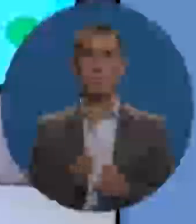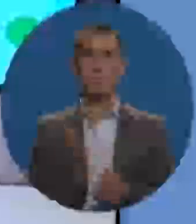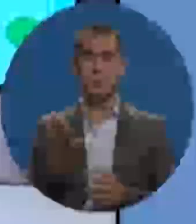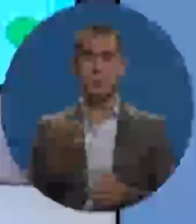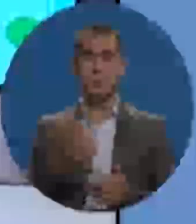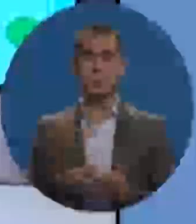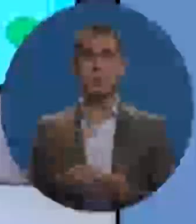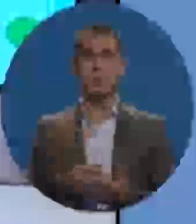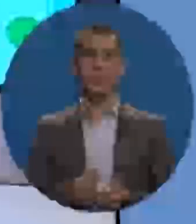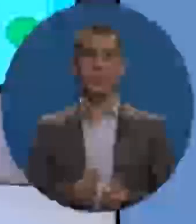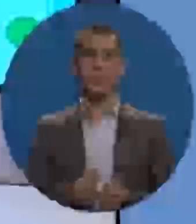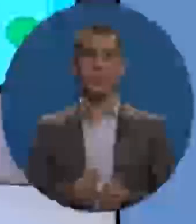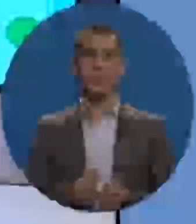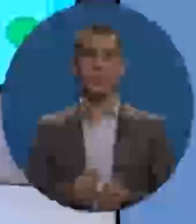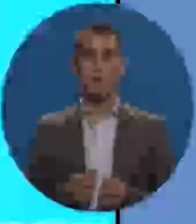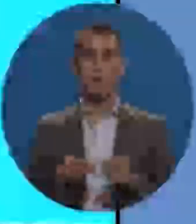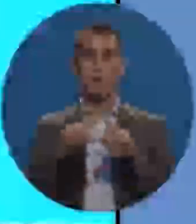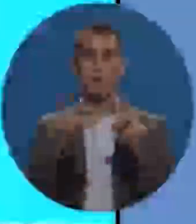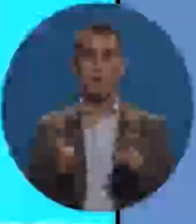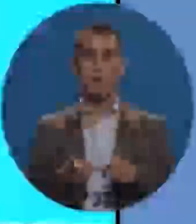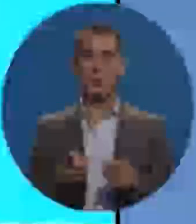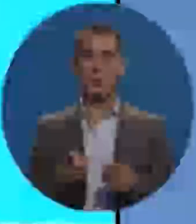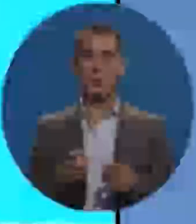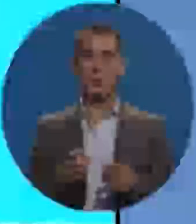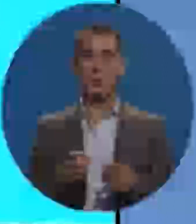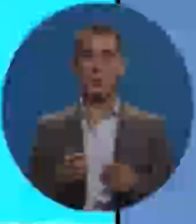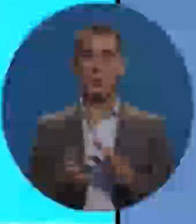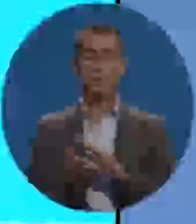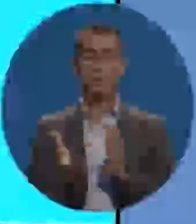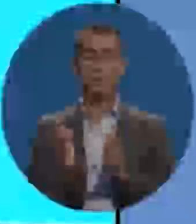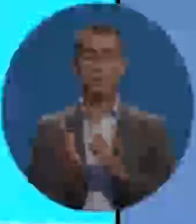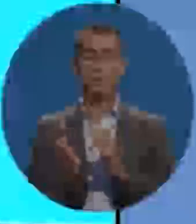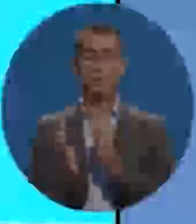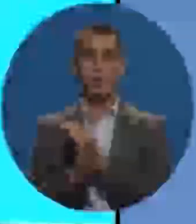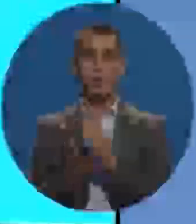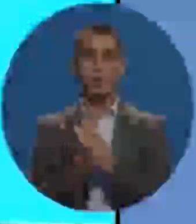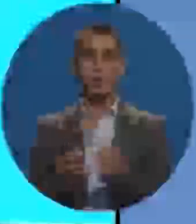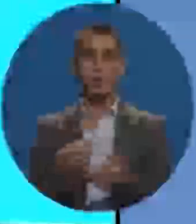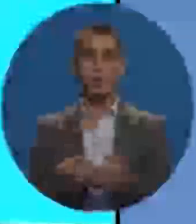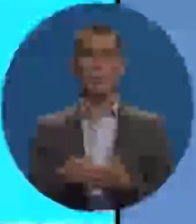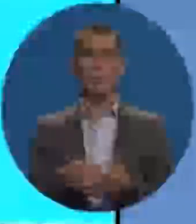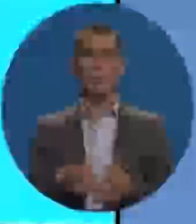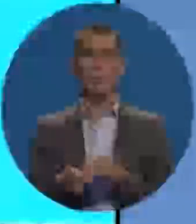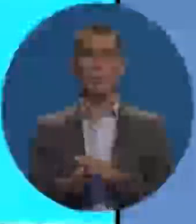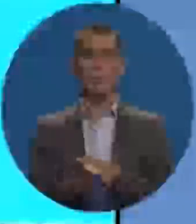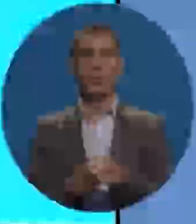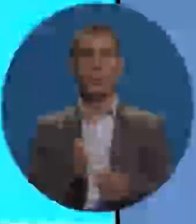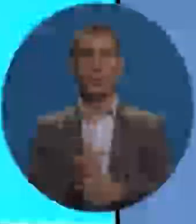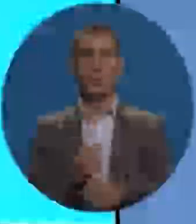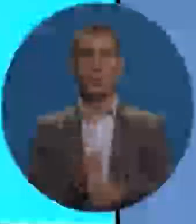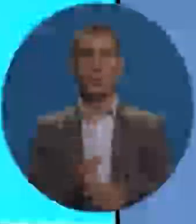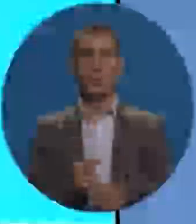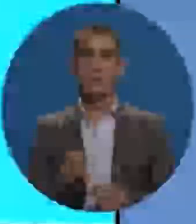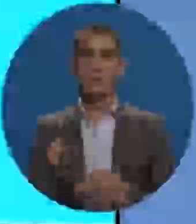5-ші мысал. Демек, қаусырма араласқан әмелерді орылау.